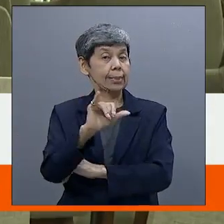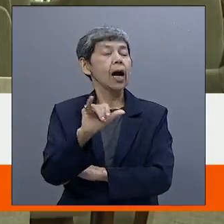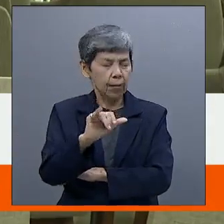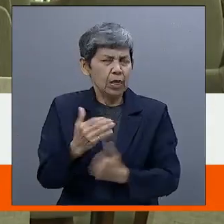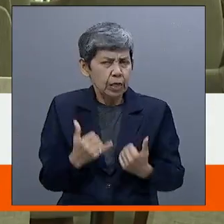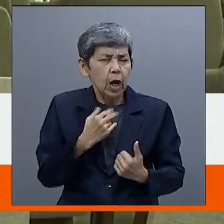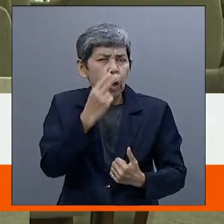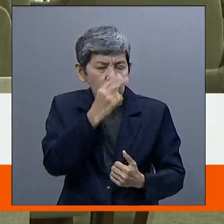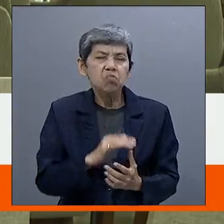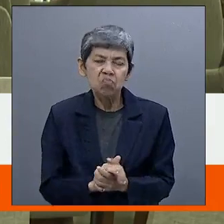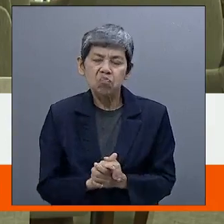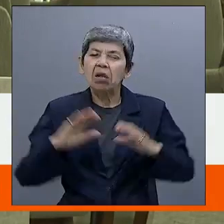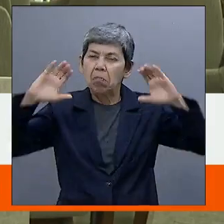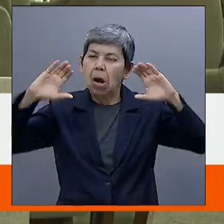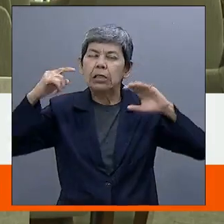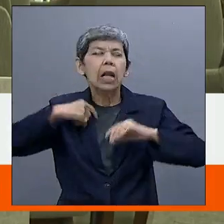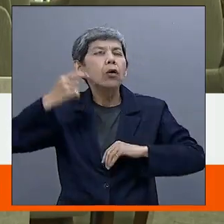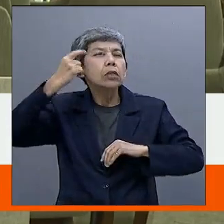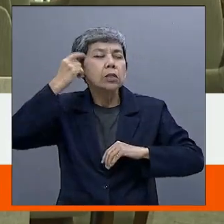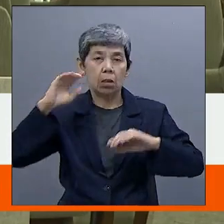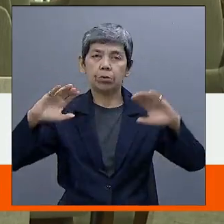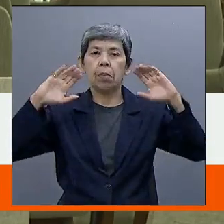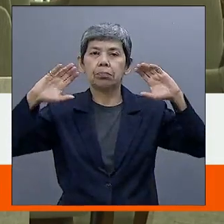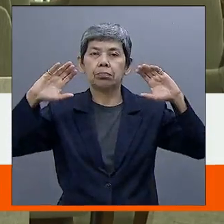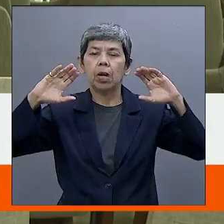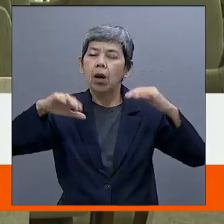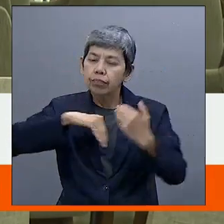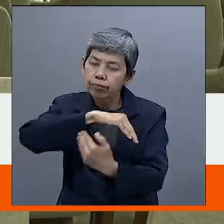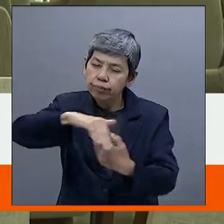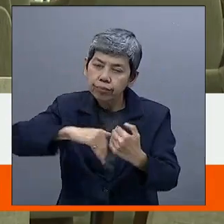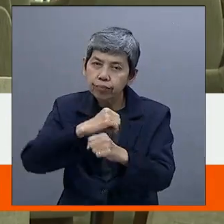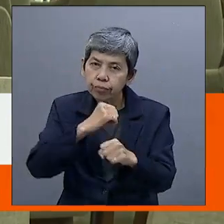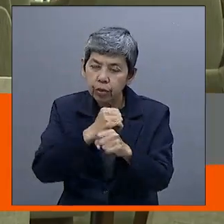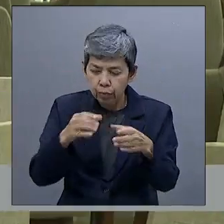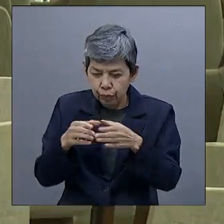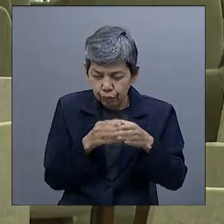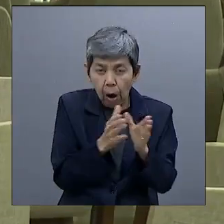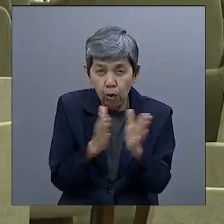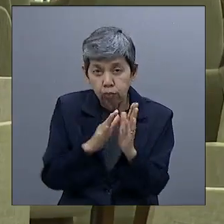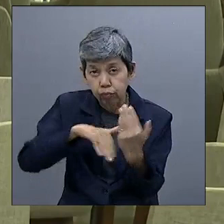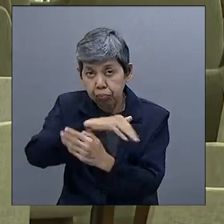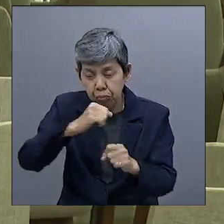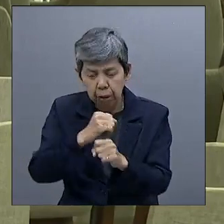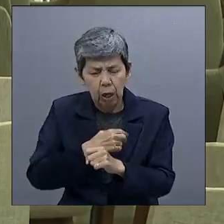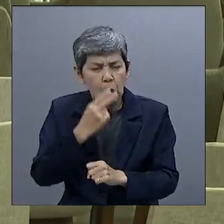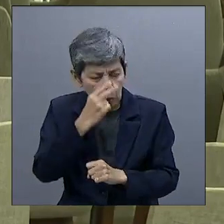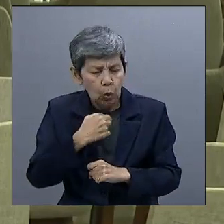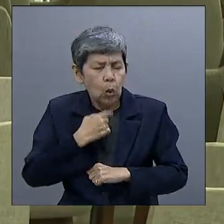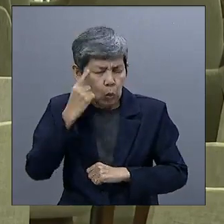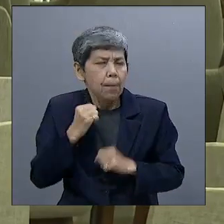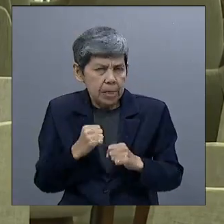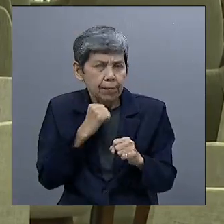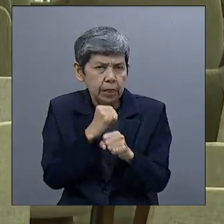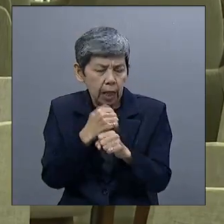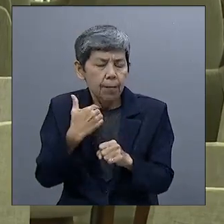านี้มันคือแรงกดดันค่ะซึ่งดิฉันเชื่อว่ารัฐบาลผสมที่เป็นรัฐบาลชุดปัจจุบันตระหนักถึงแรงกดดันเหล่านี้ได้ดีนะคะ